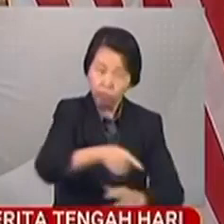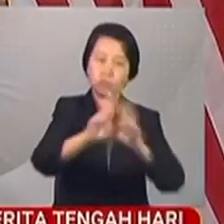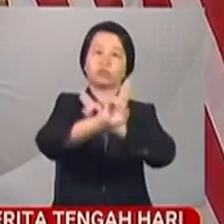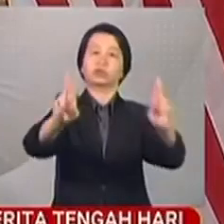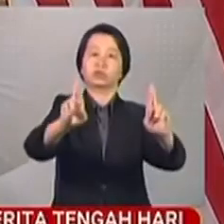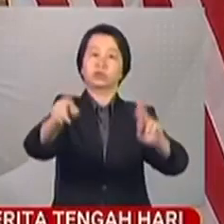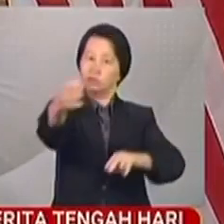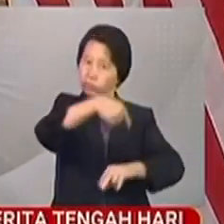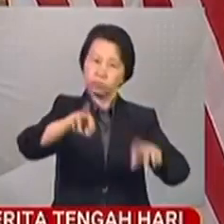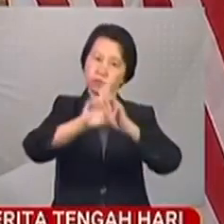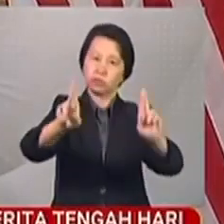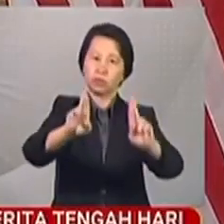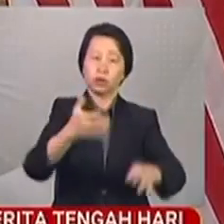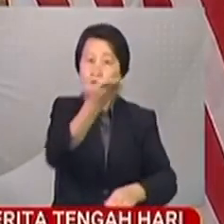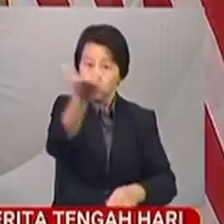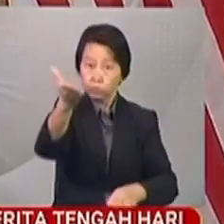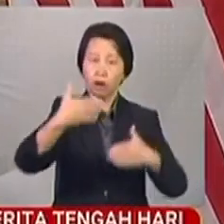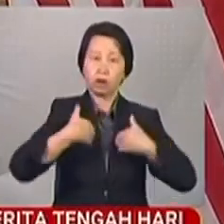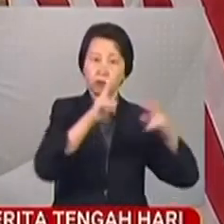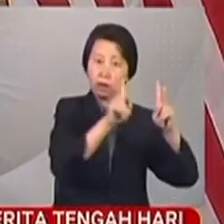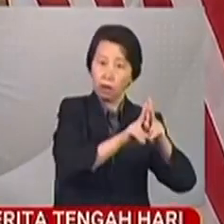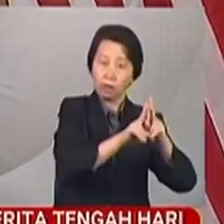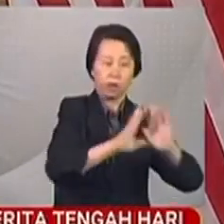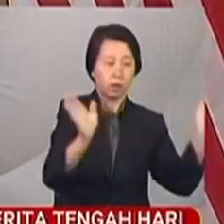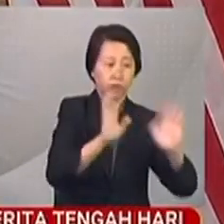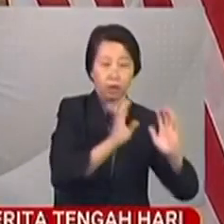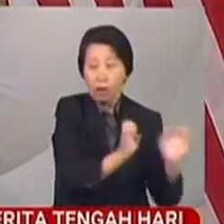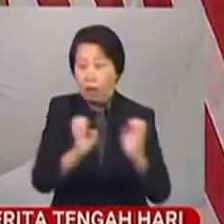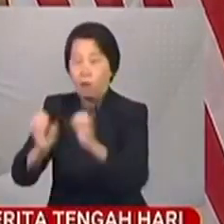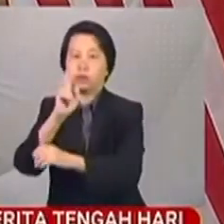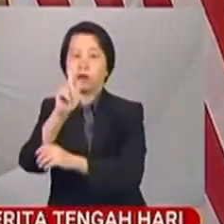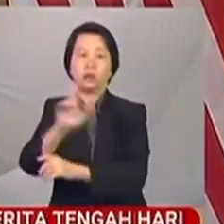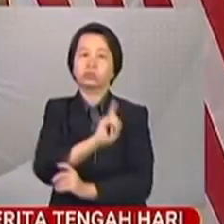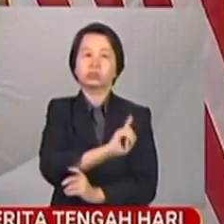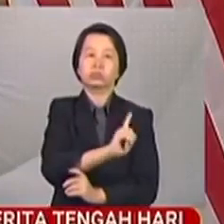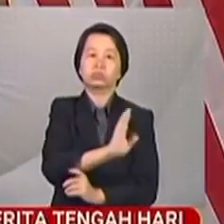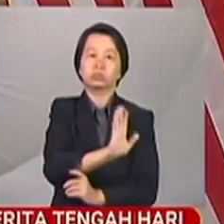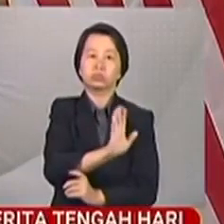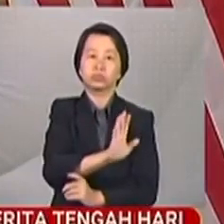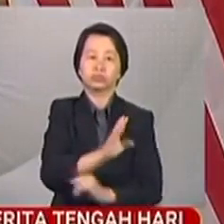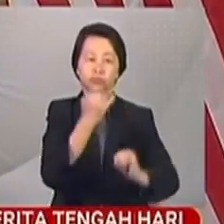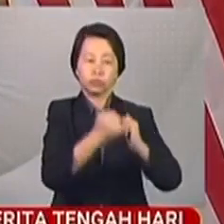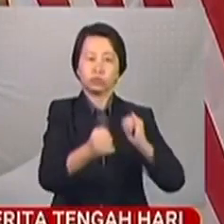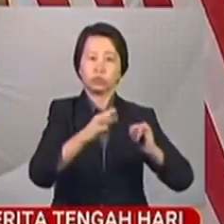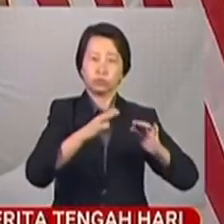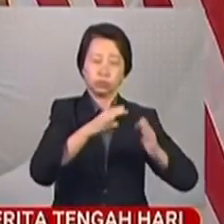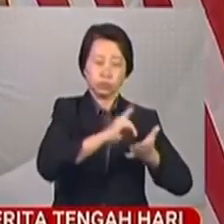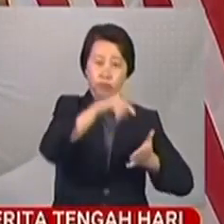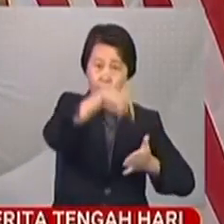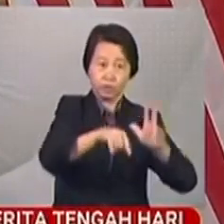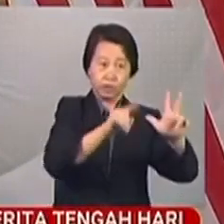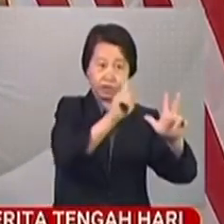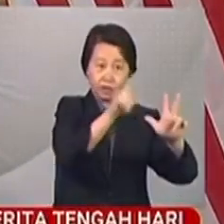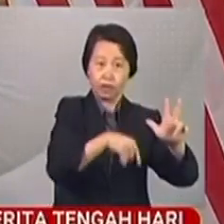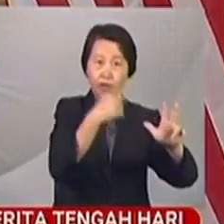Anda yang berada di kampung tak perlu bergegas balik ke Kuala Lumpur hujung minggu ini